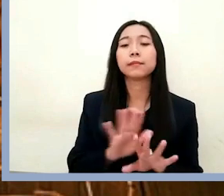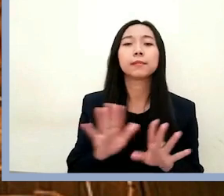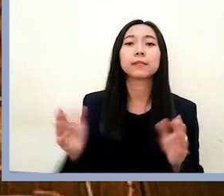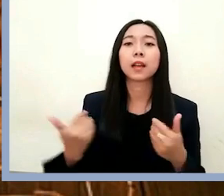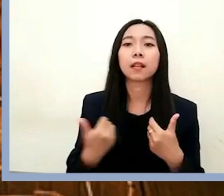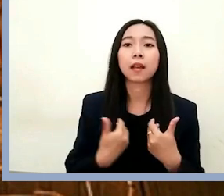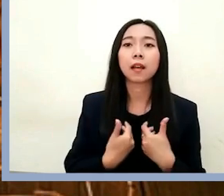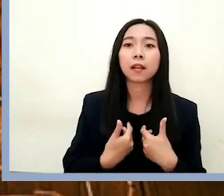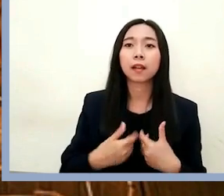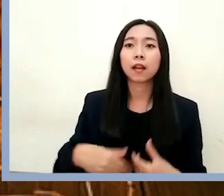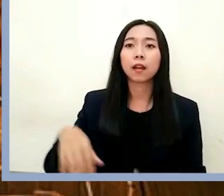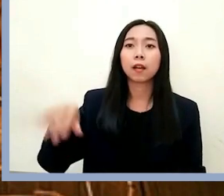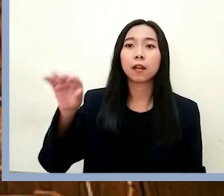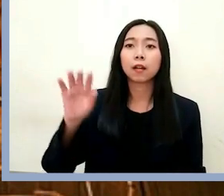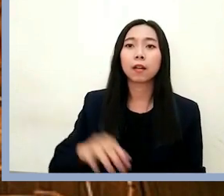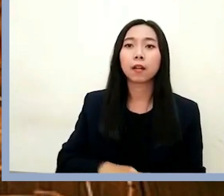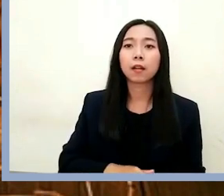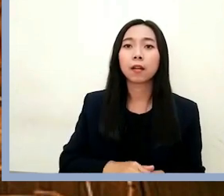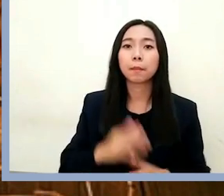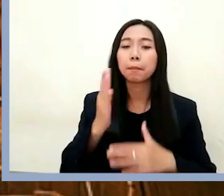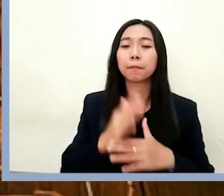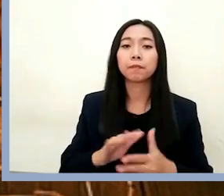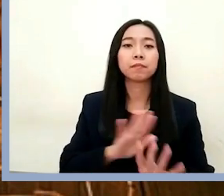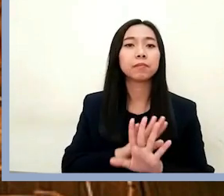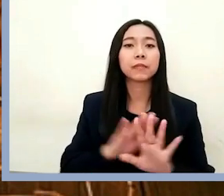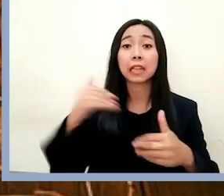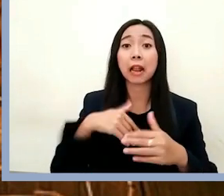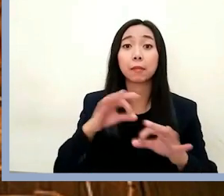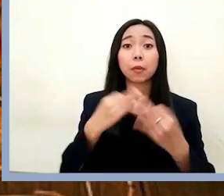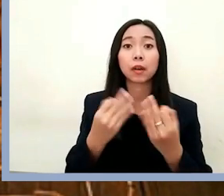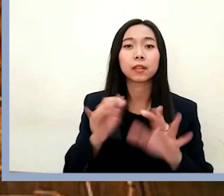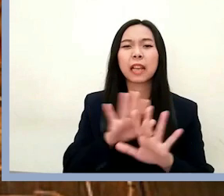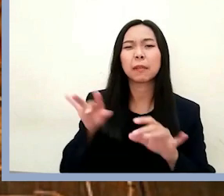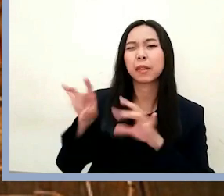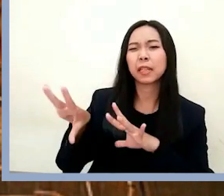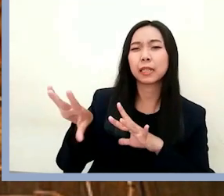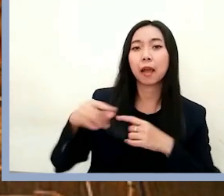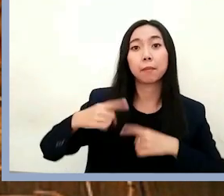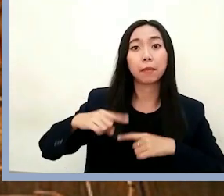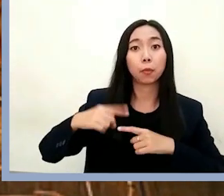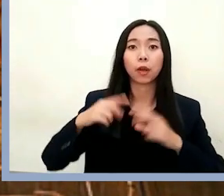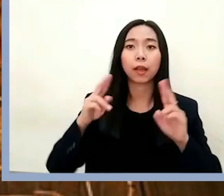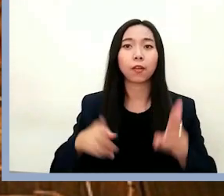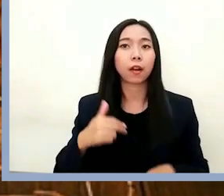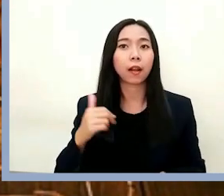ada perilaku yang merendahkan menghina dan melukai orang lain